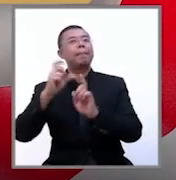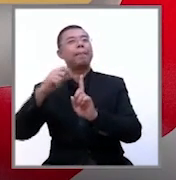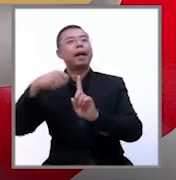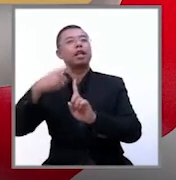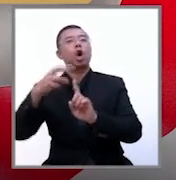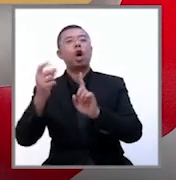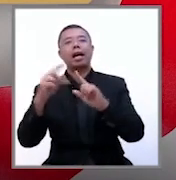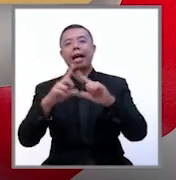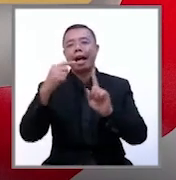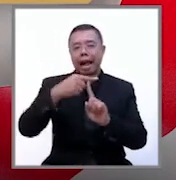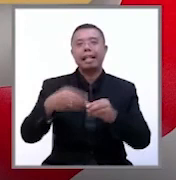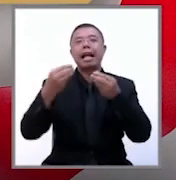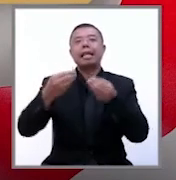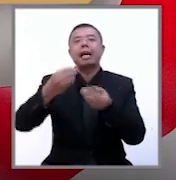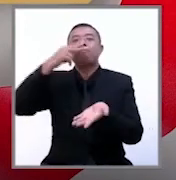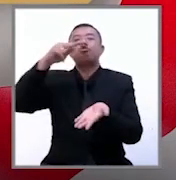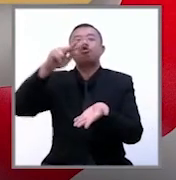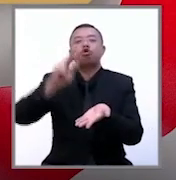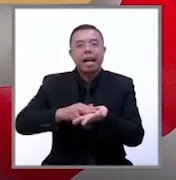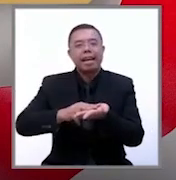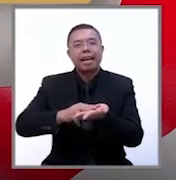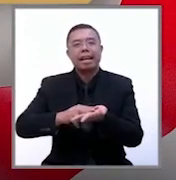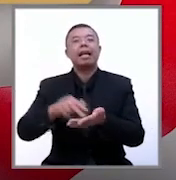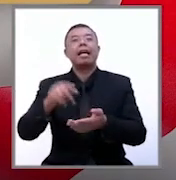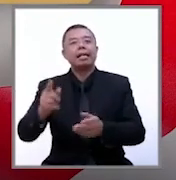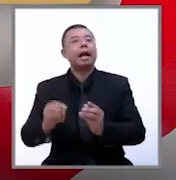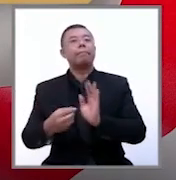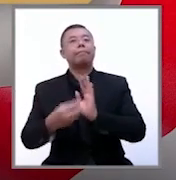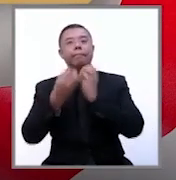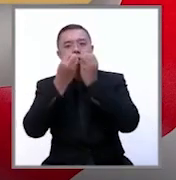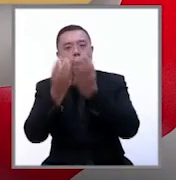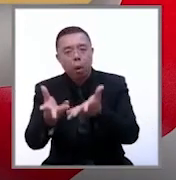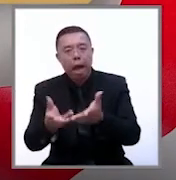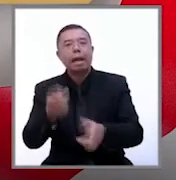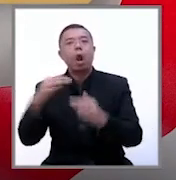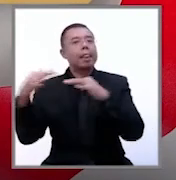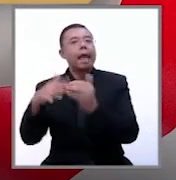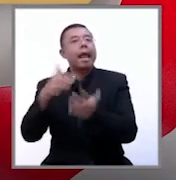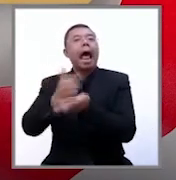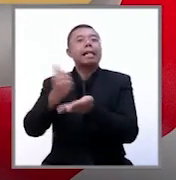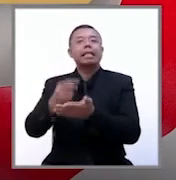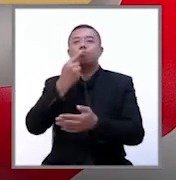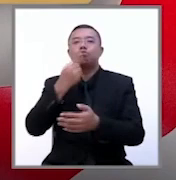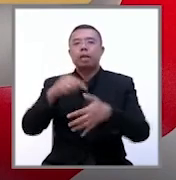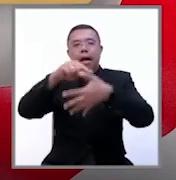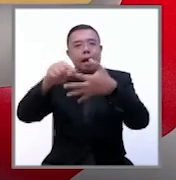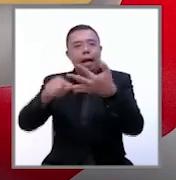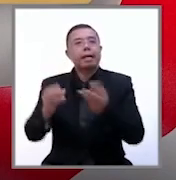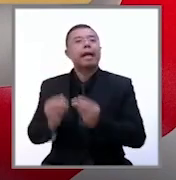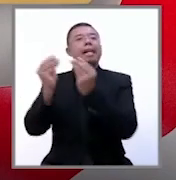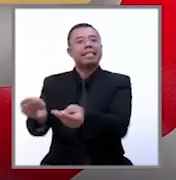kinak namanya keputusan Inspektur agraria yang menyatakan bahwa tanah adat milik casb